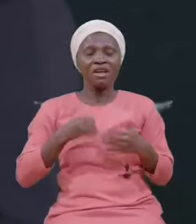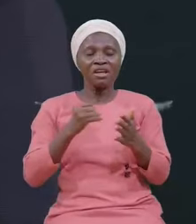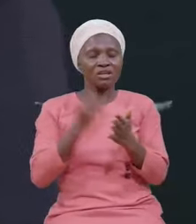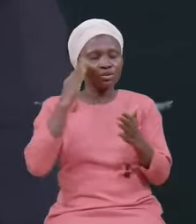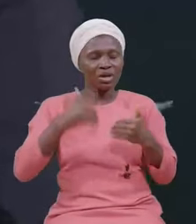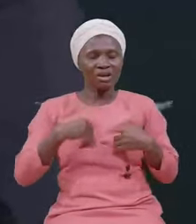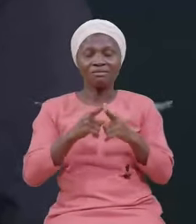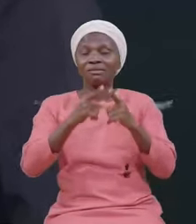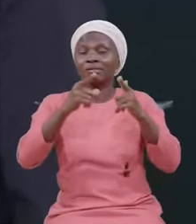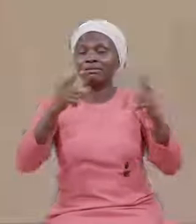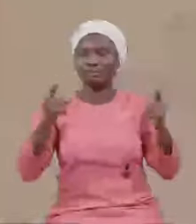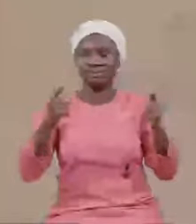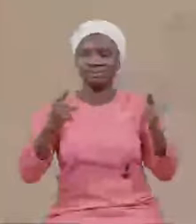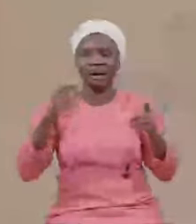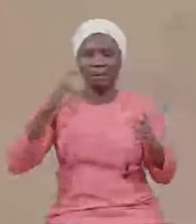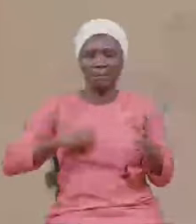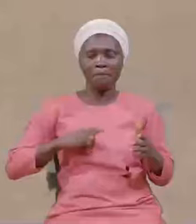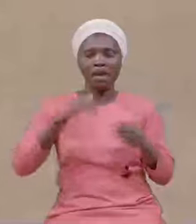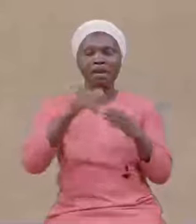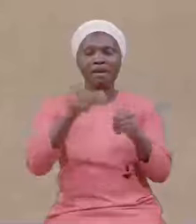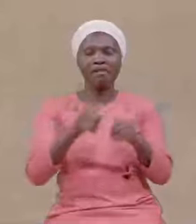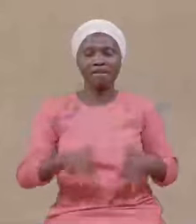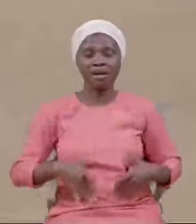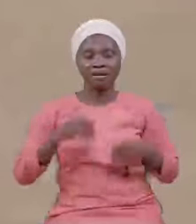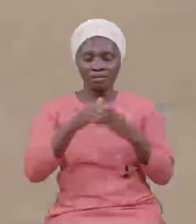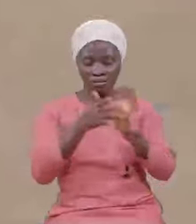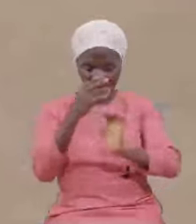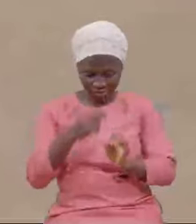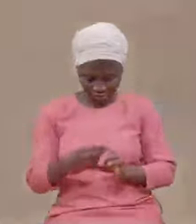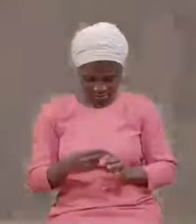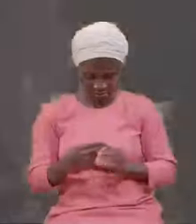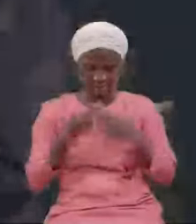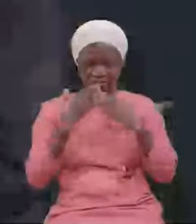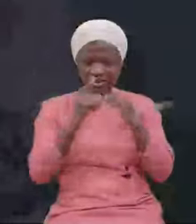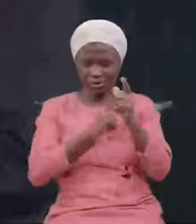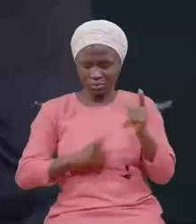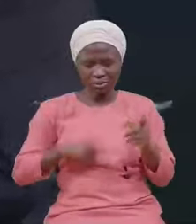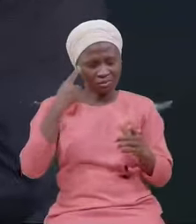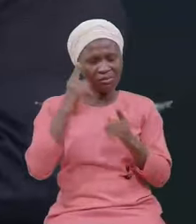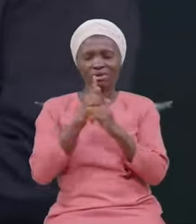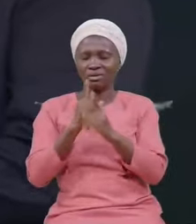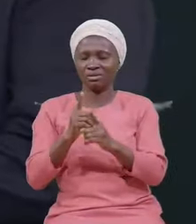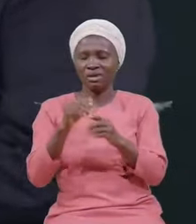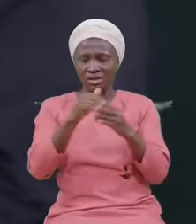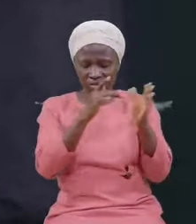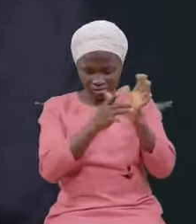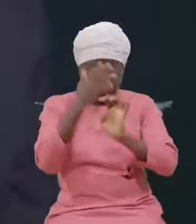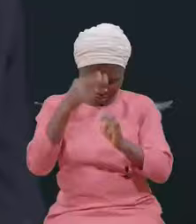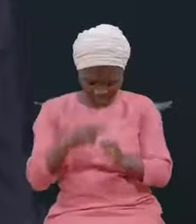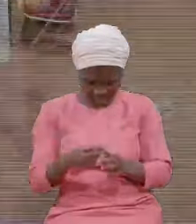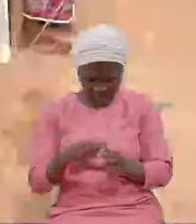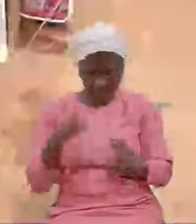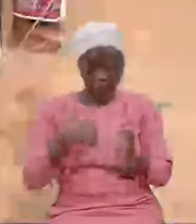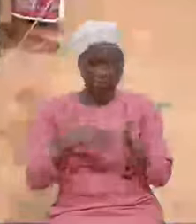Christ, nous aurons de plus grands profits manifestés dans chaque vie au nom de Jésus.